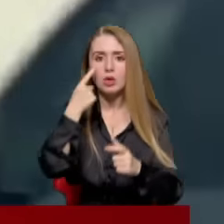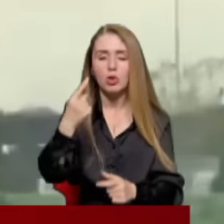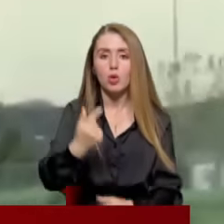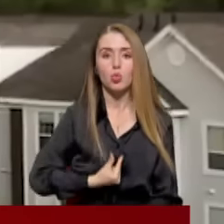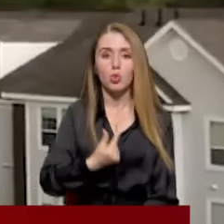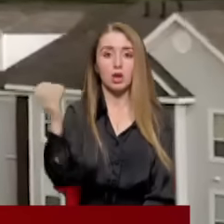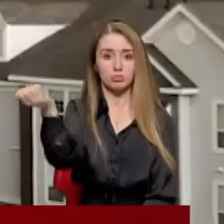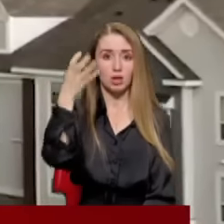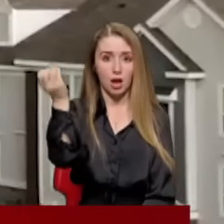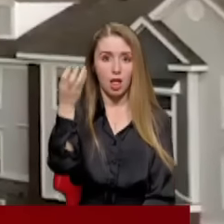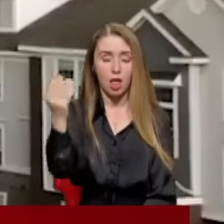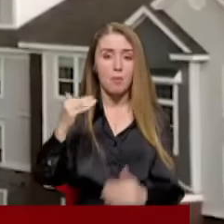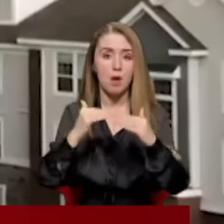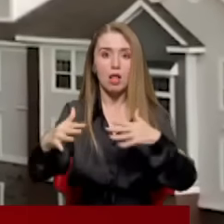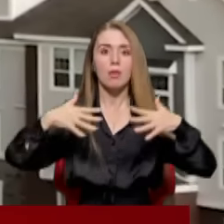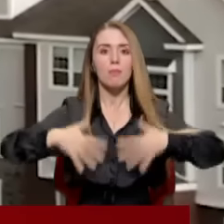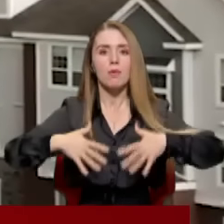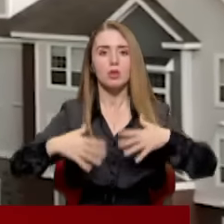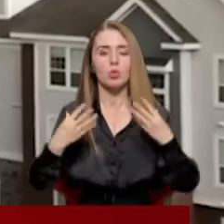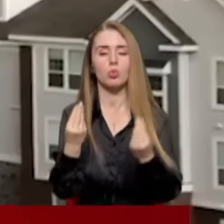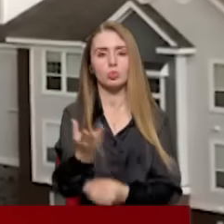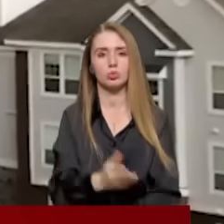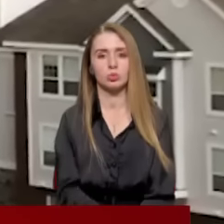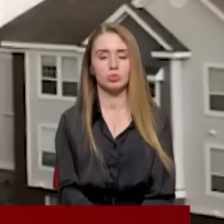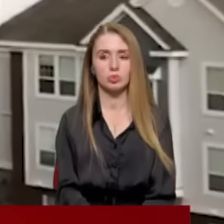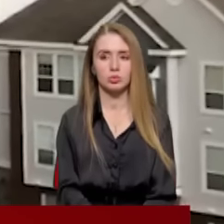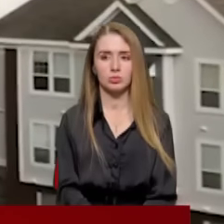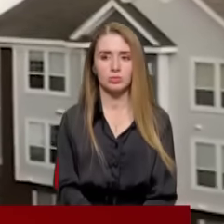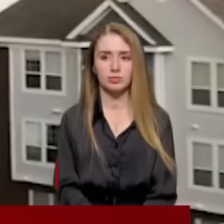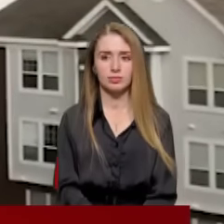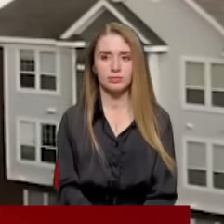sirenleri çaldı. Halk büyük panik yaşadı.